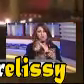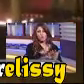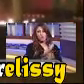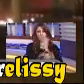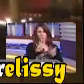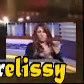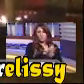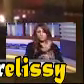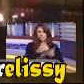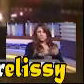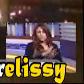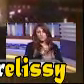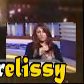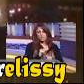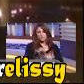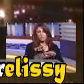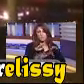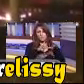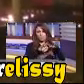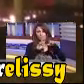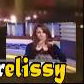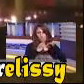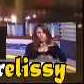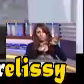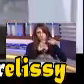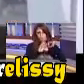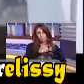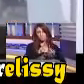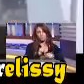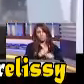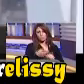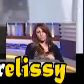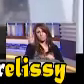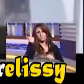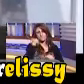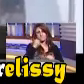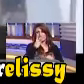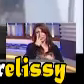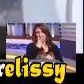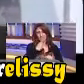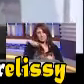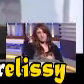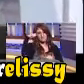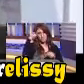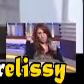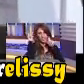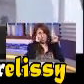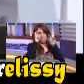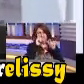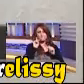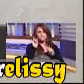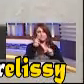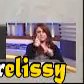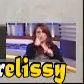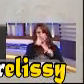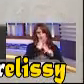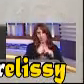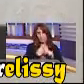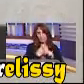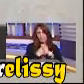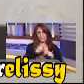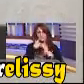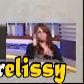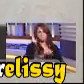يشهد احتجاجات ومسيرات وهجوما على المبنى القديم الأثري لمديرية أمن الدقهلية. أما